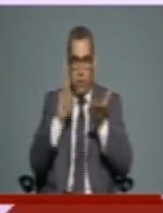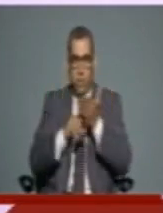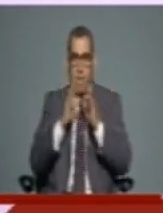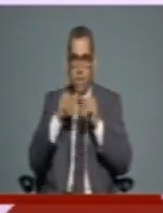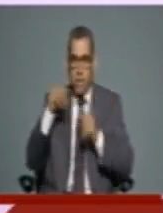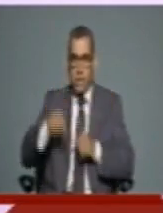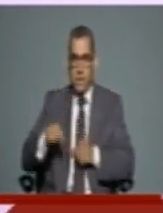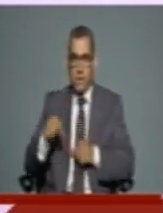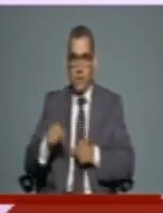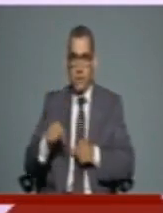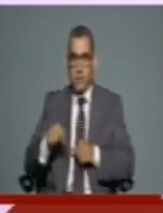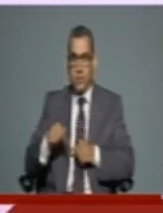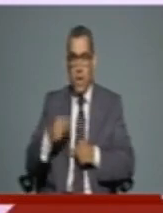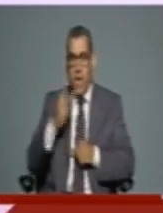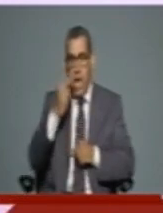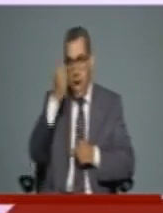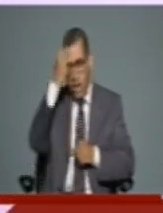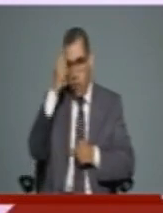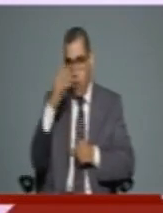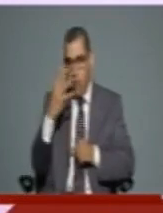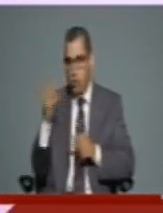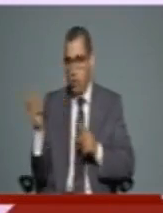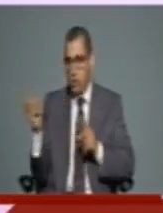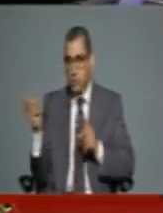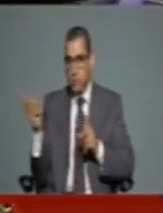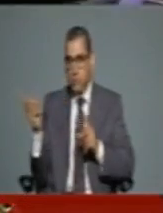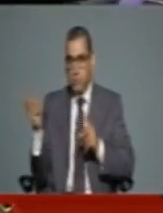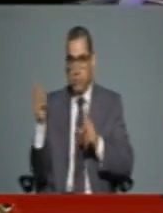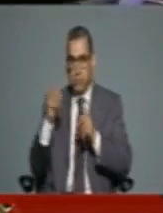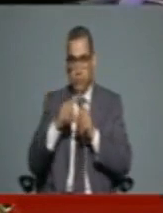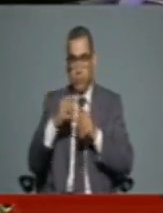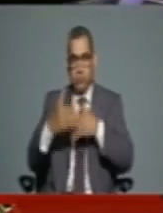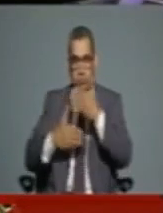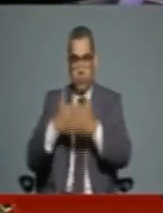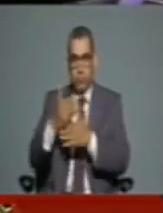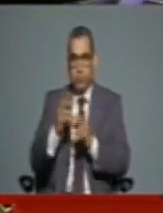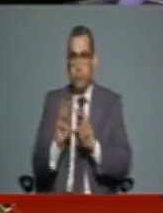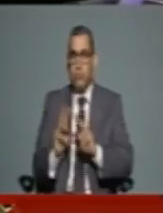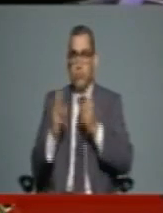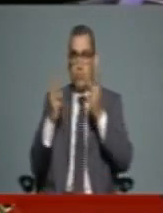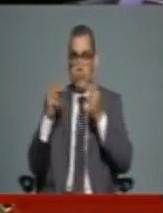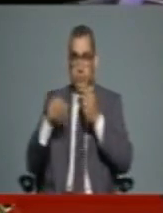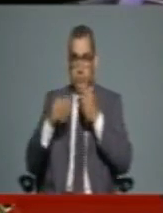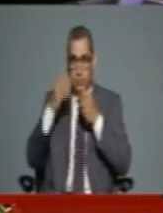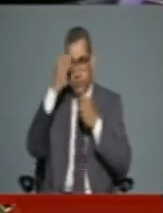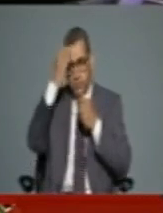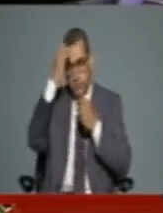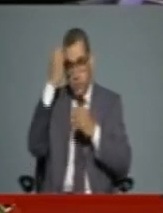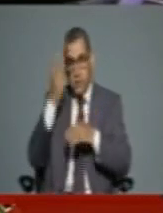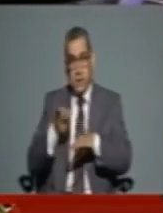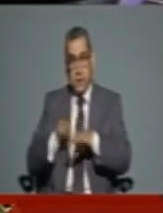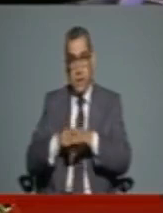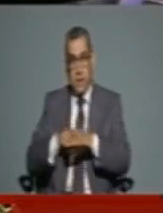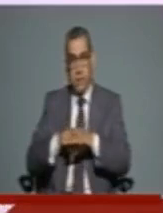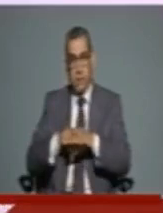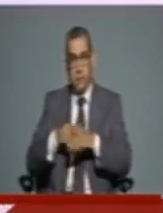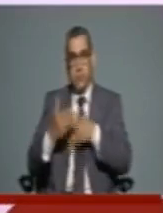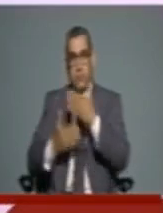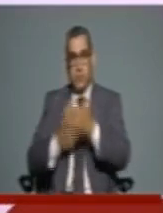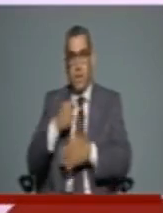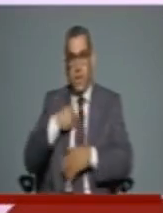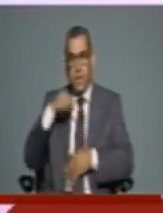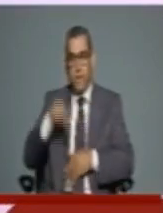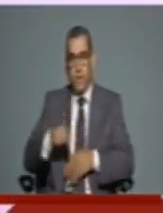في 2014 وما حدث بها ثم ما نحن عليه